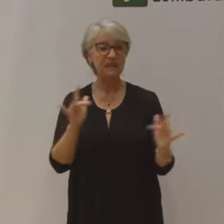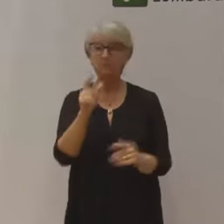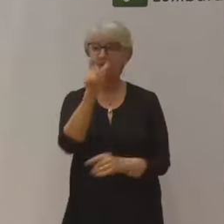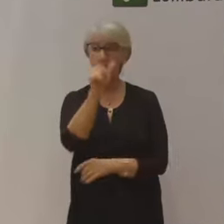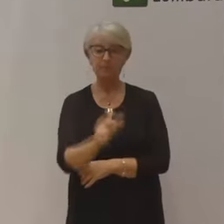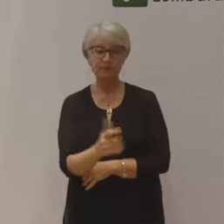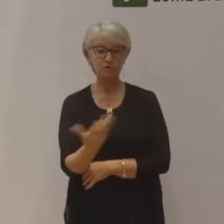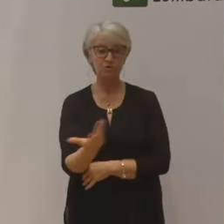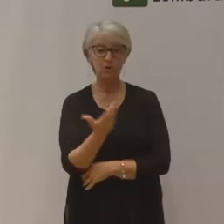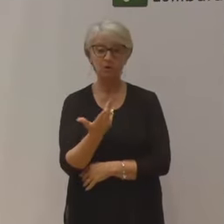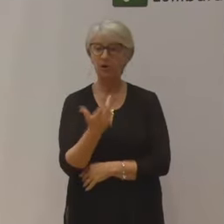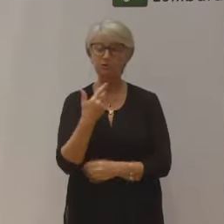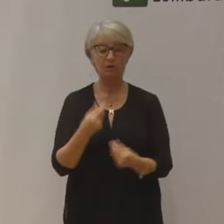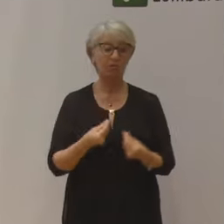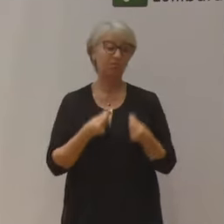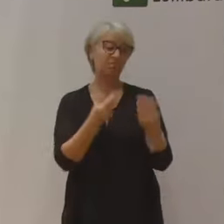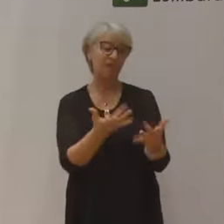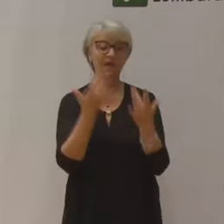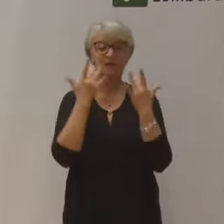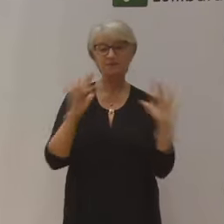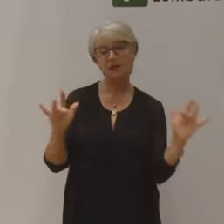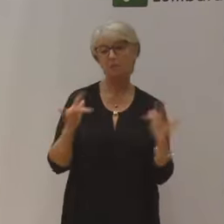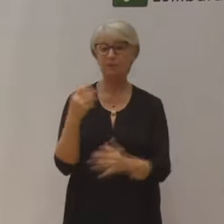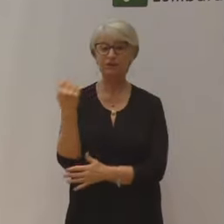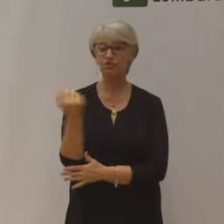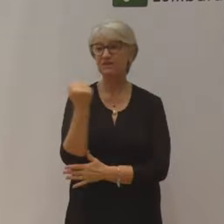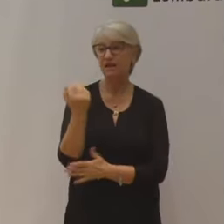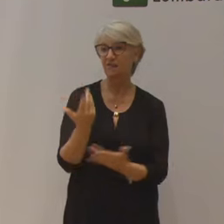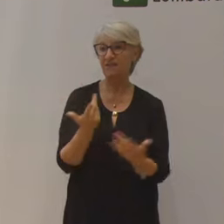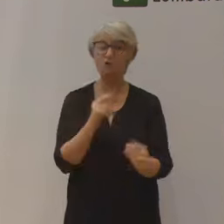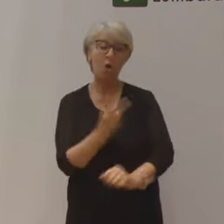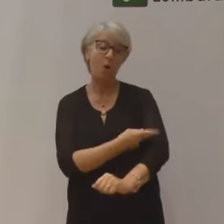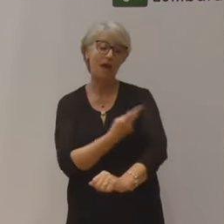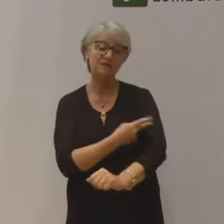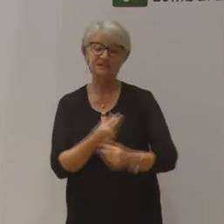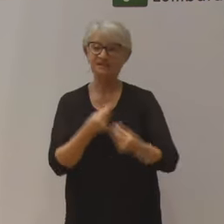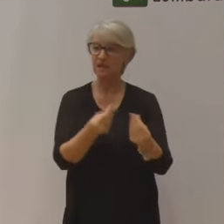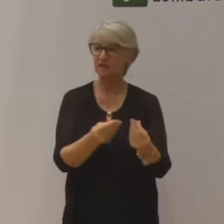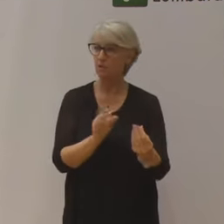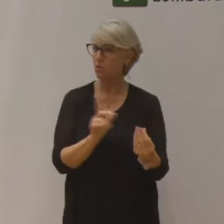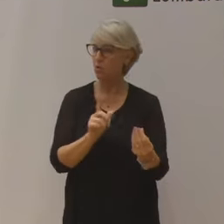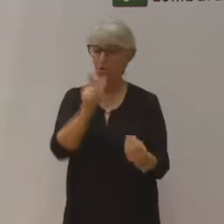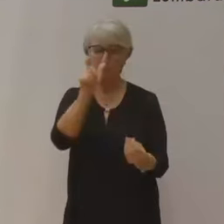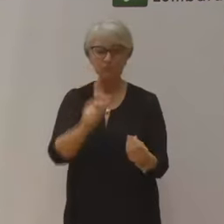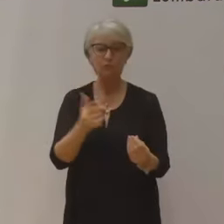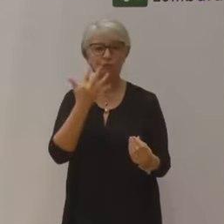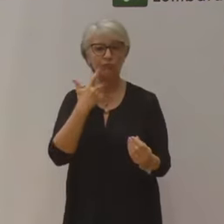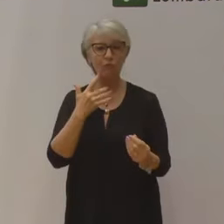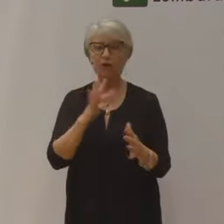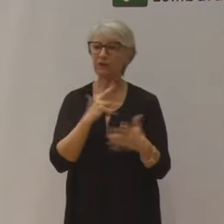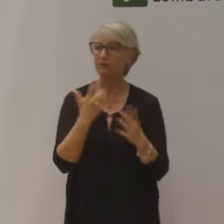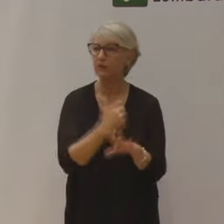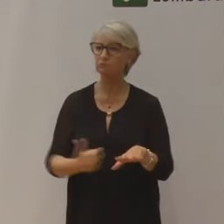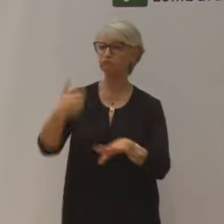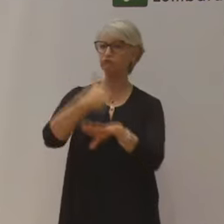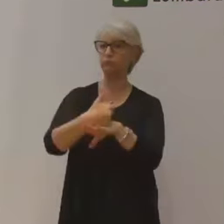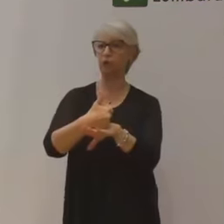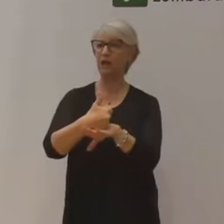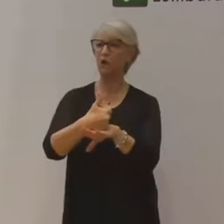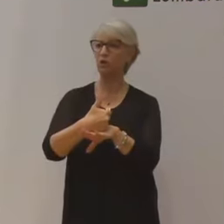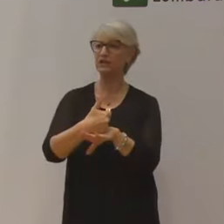destinato a ricevere un semplice servizio sanitario o assistenziale, ma come soggetto che vuole essere diventare protagonista